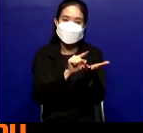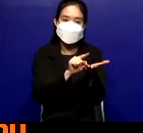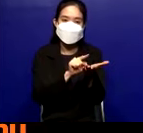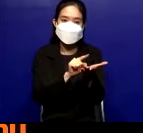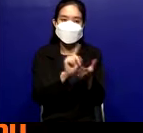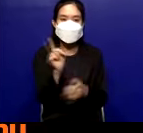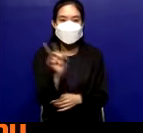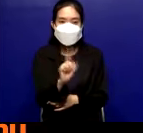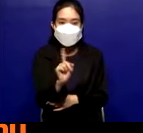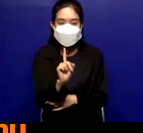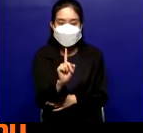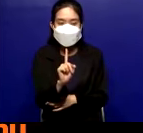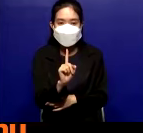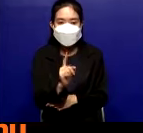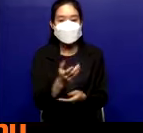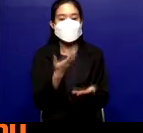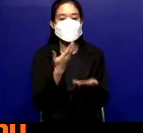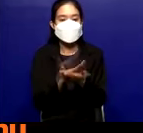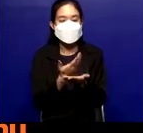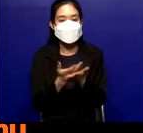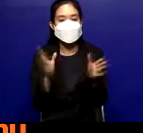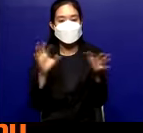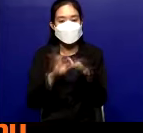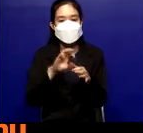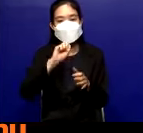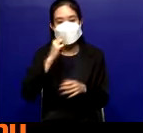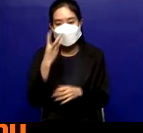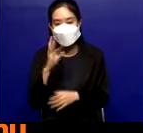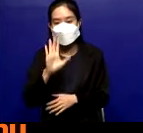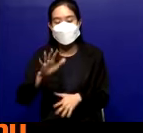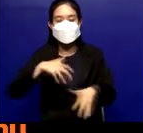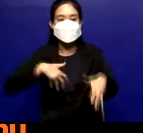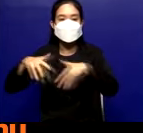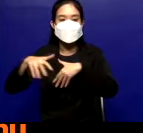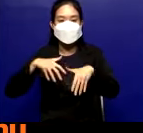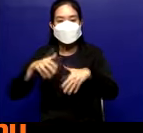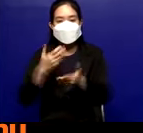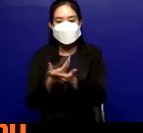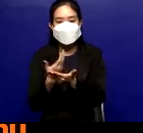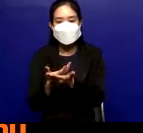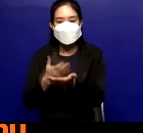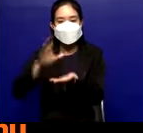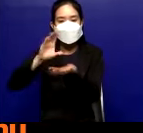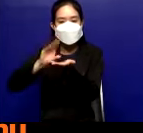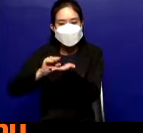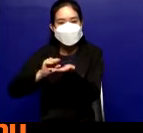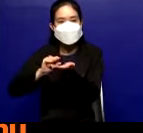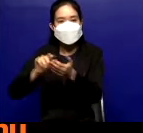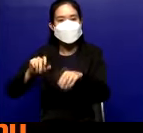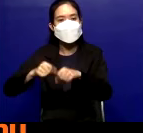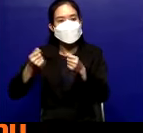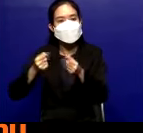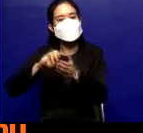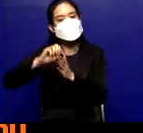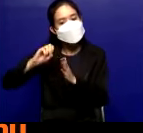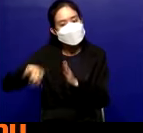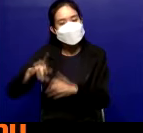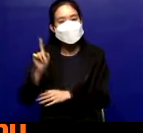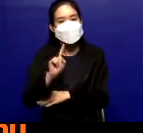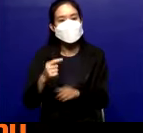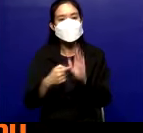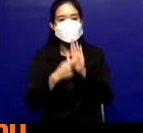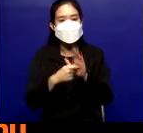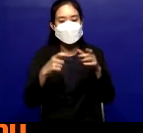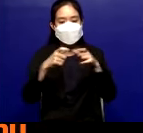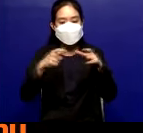องบประมาณด้านสวัสดิการของประชาชนกับถูกตัดลดงบประมาณลงค่ะไม่ว่าจะเป็นงบบัตรสวัสดิการแห่งรัฐ